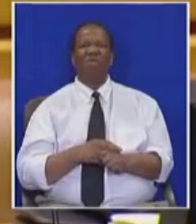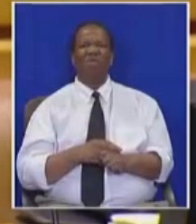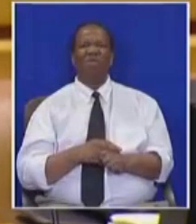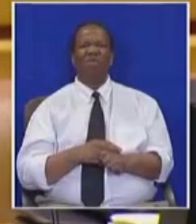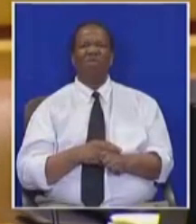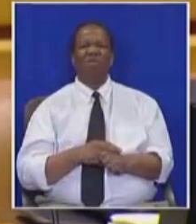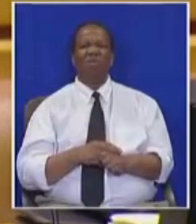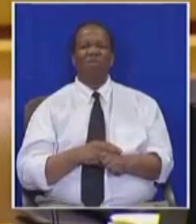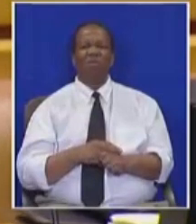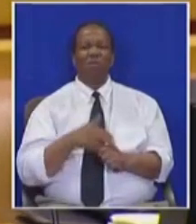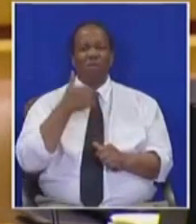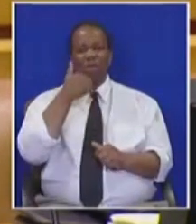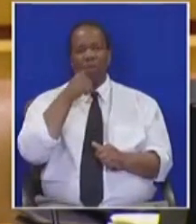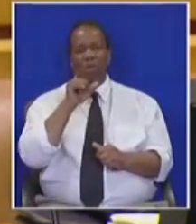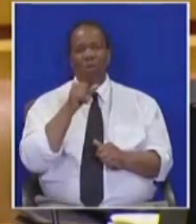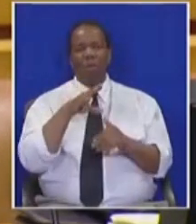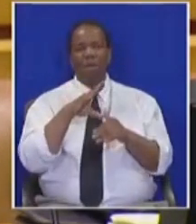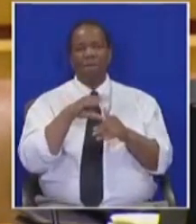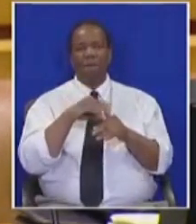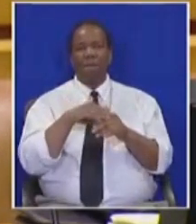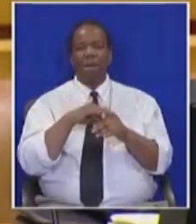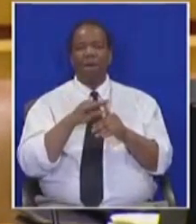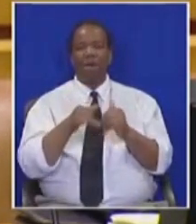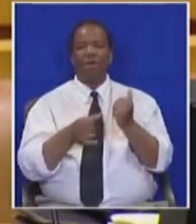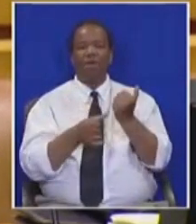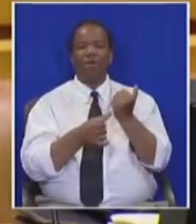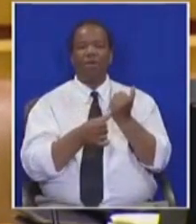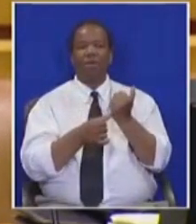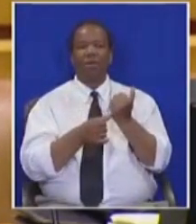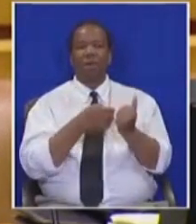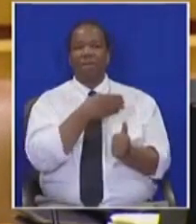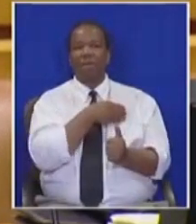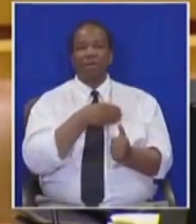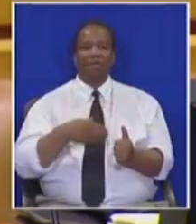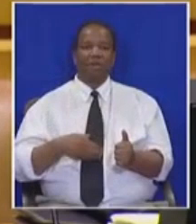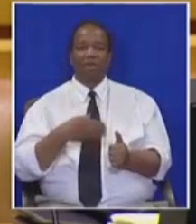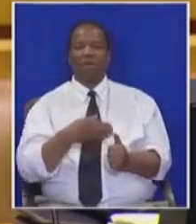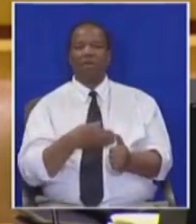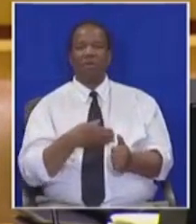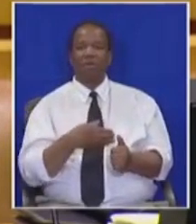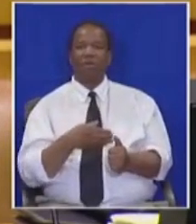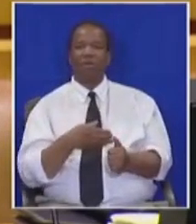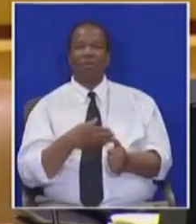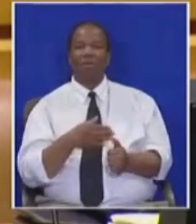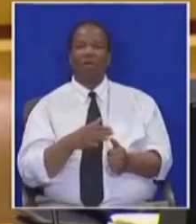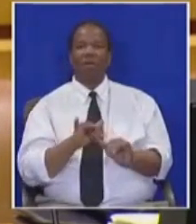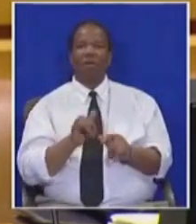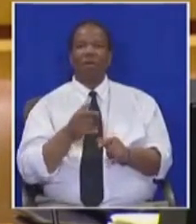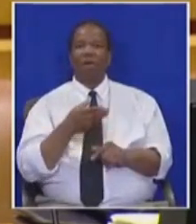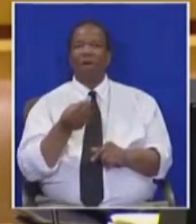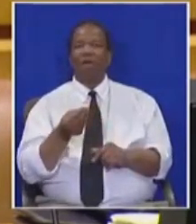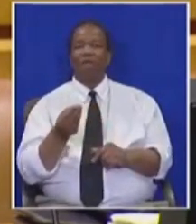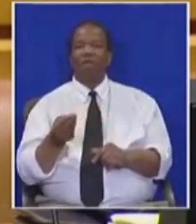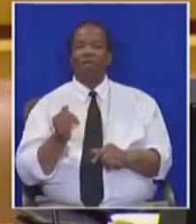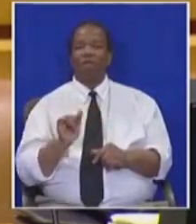ngokuthi malikhuluma ngamalungu endlu noma umongameli noma usekela mongameli arefershe kuye ngendlela eyiyo efanelekile. Sisacela nje ukuthi